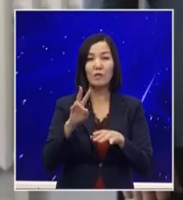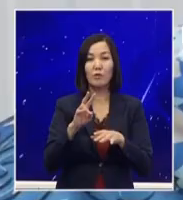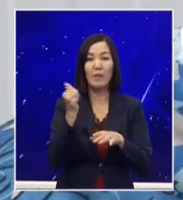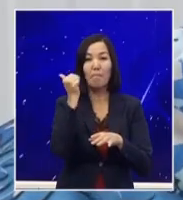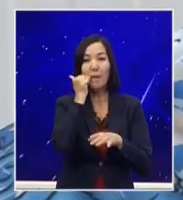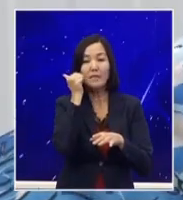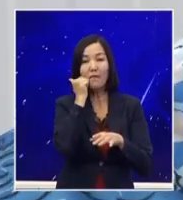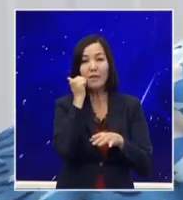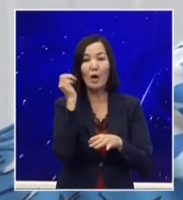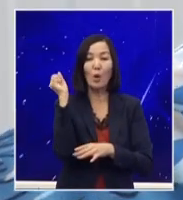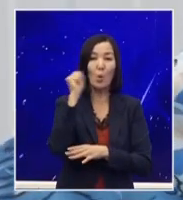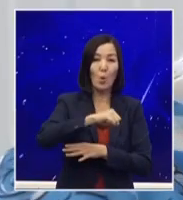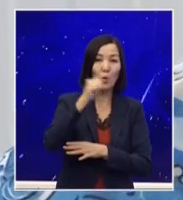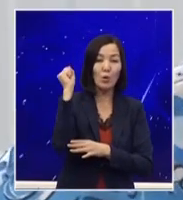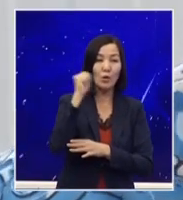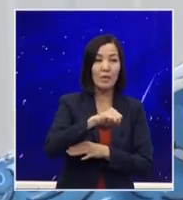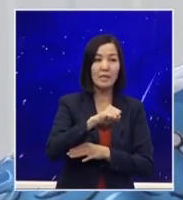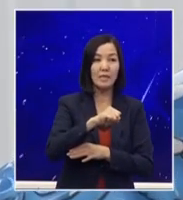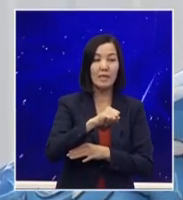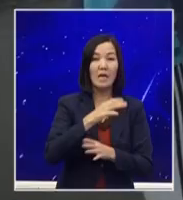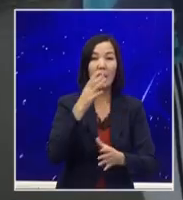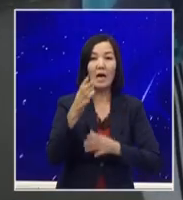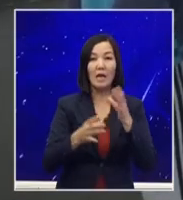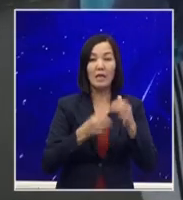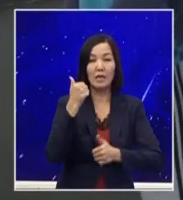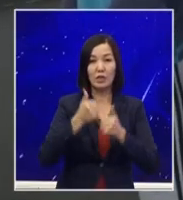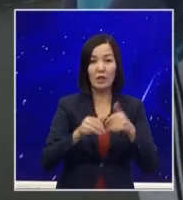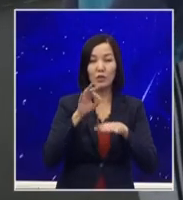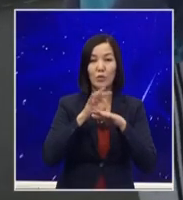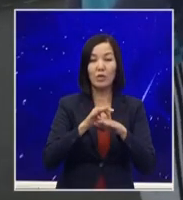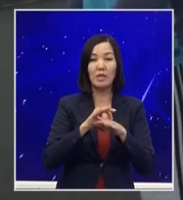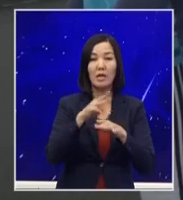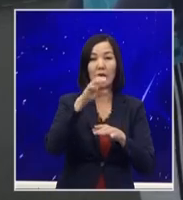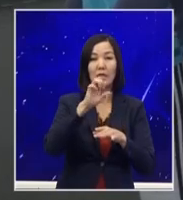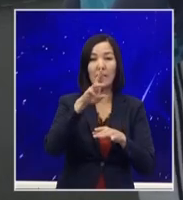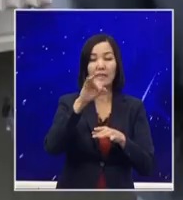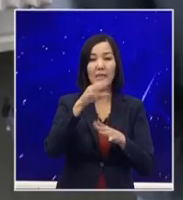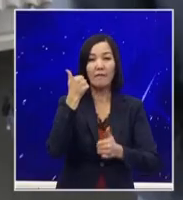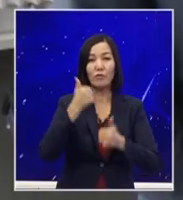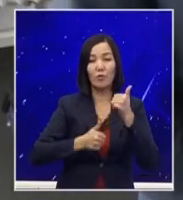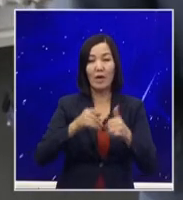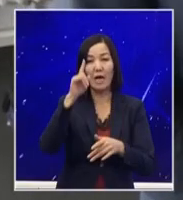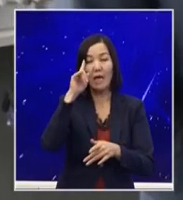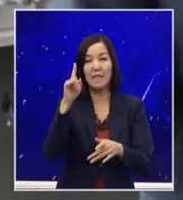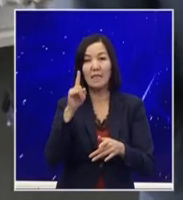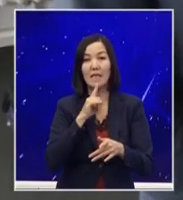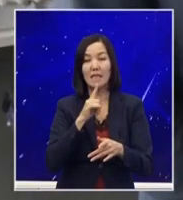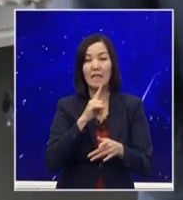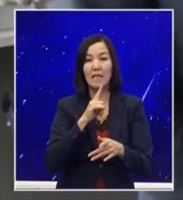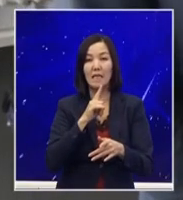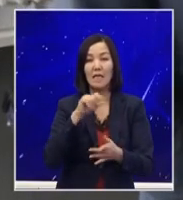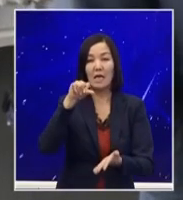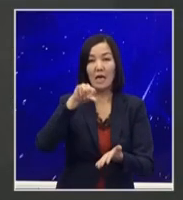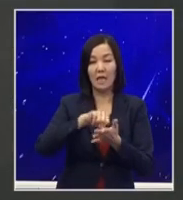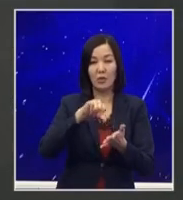Москвада қол күрестен ардагерлер арасында халықаралық жарыс өтпек. Әбдуәли Тастанов сол додаға ел атынан қатысуды жоспарлап